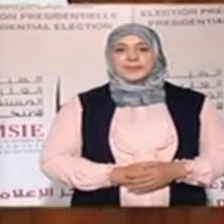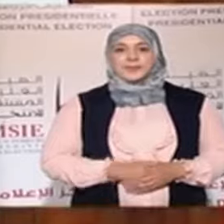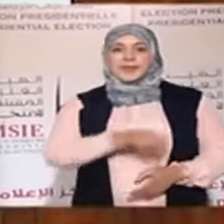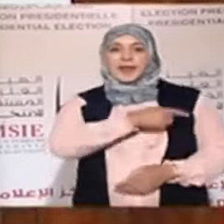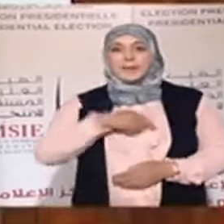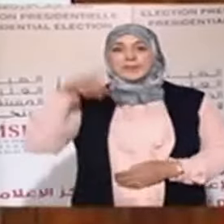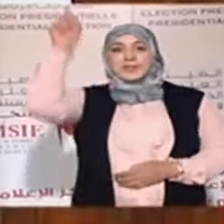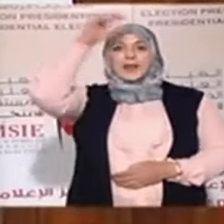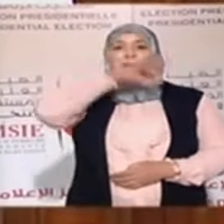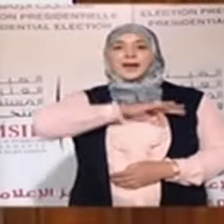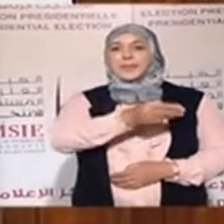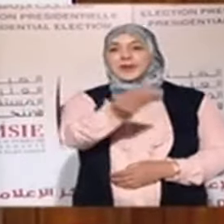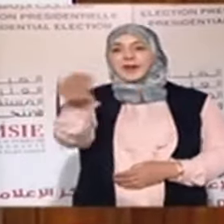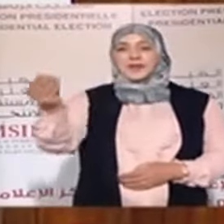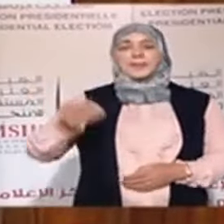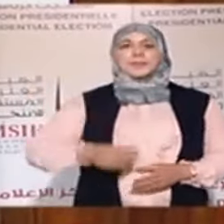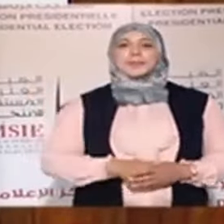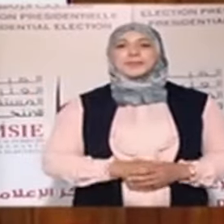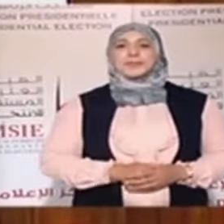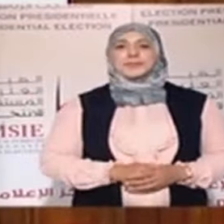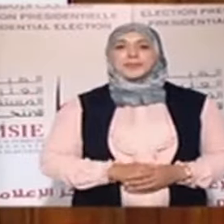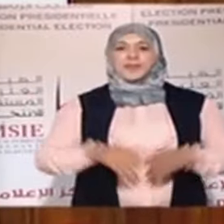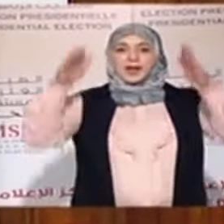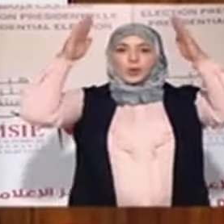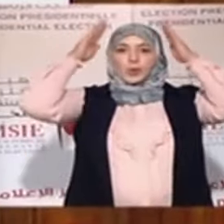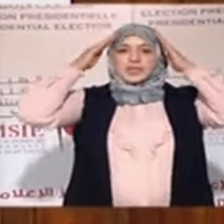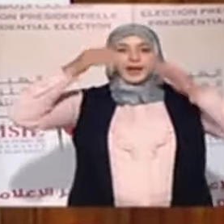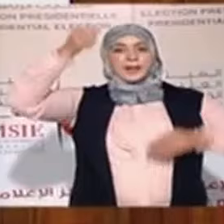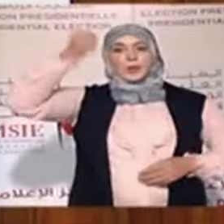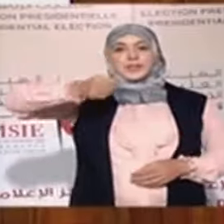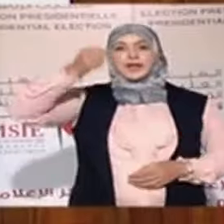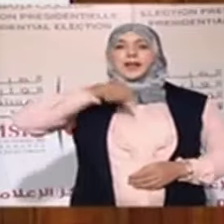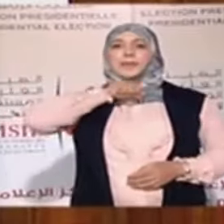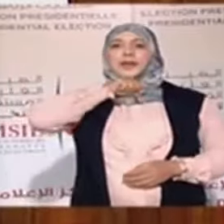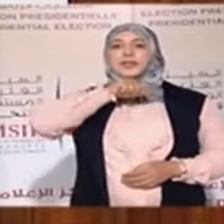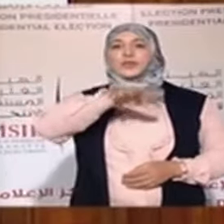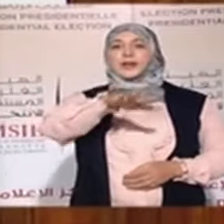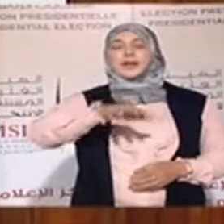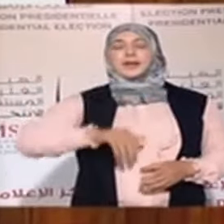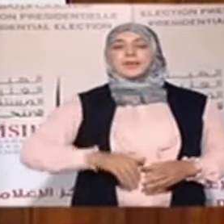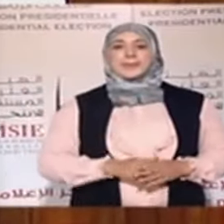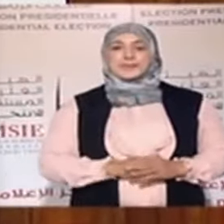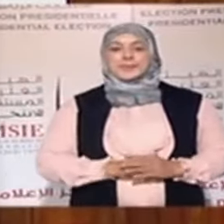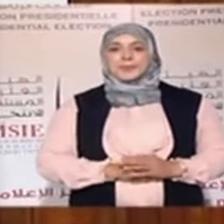بسم الله الرحمن الرحيم والصلاة والسلام على أشرف المرسلين.